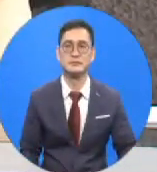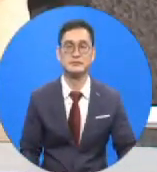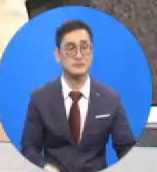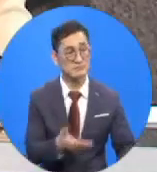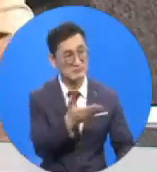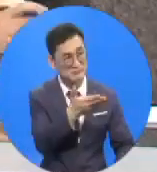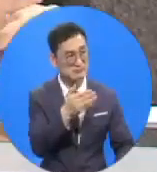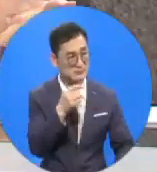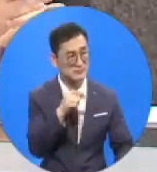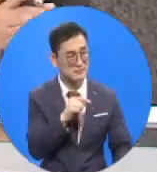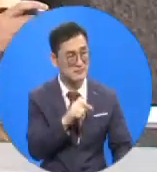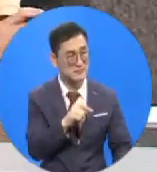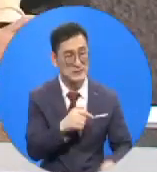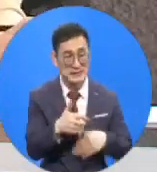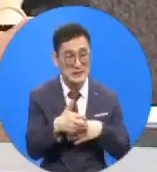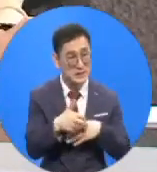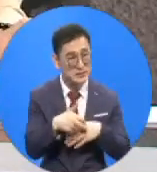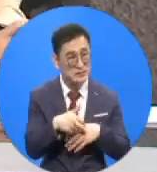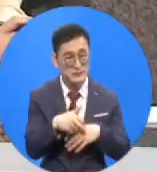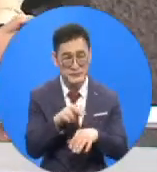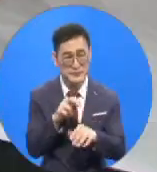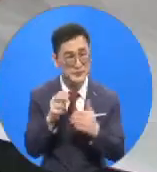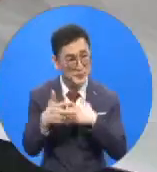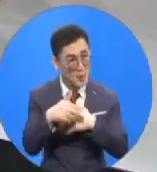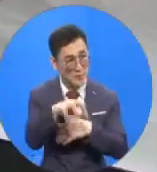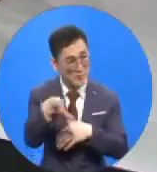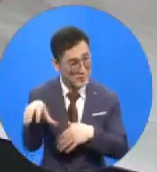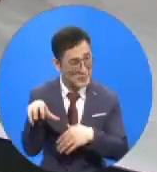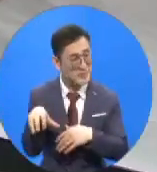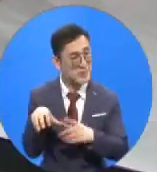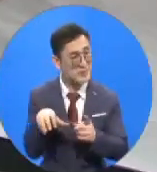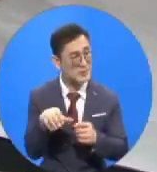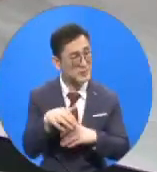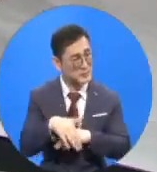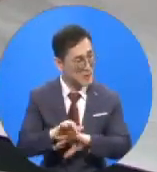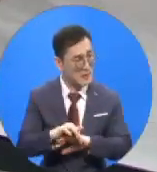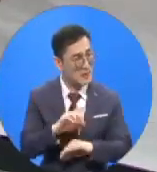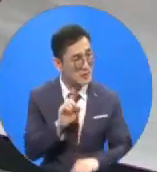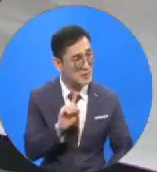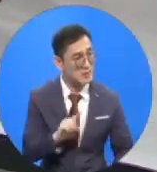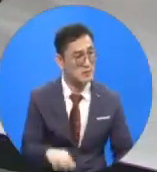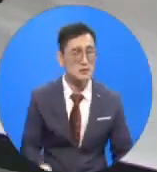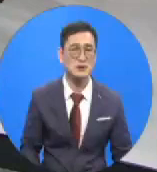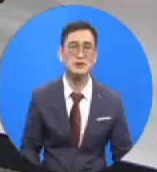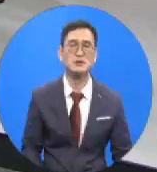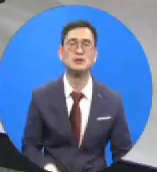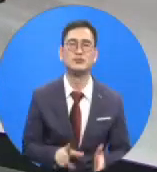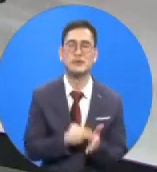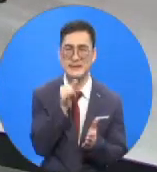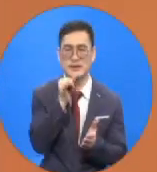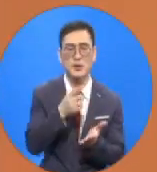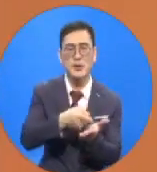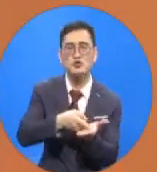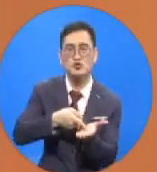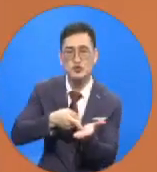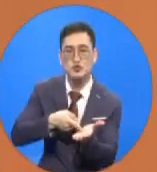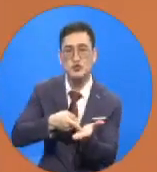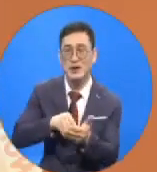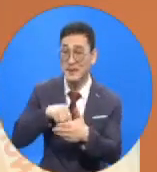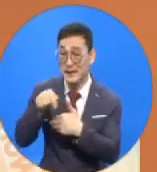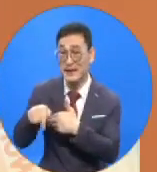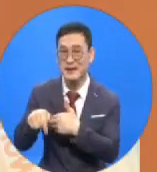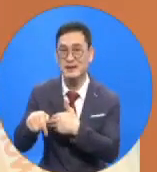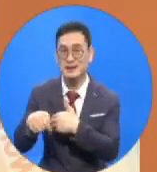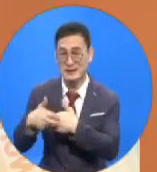것 같은데 뭐 현재의 진료 찾으 지나고 이런건 없는 상태로 궁금한 차지해 있습니다 수술이 라든지 외래 는 우리가